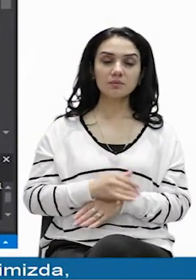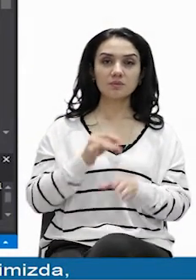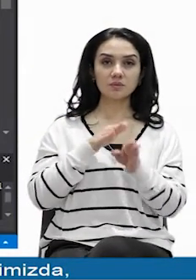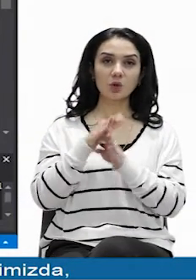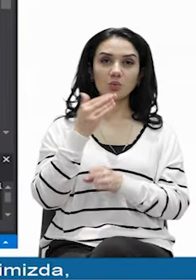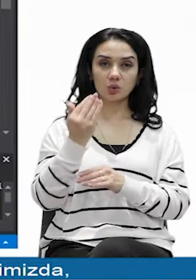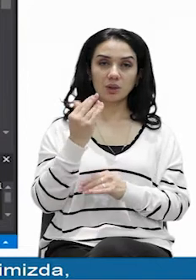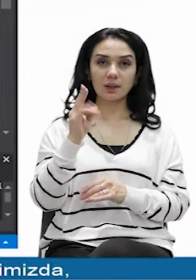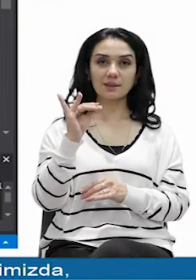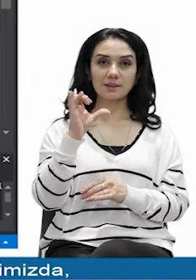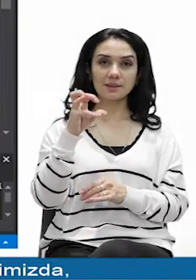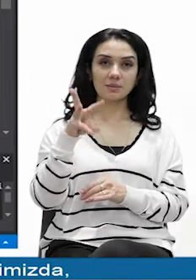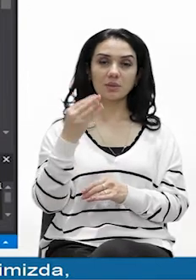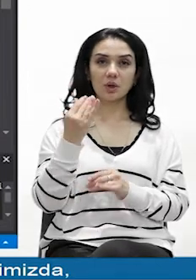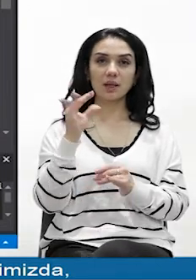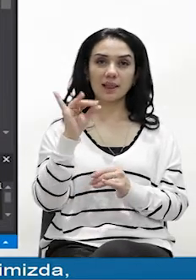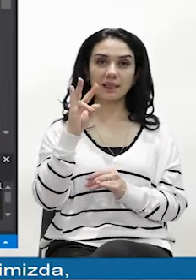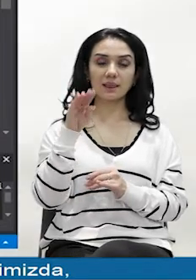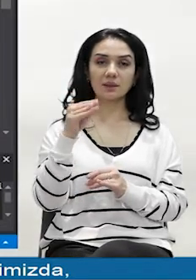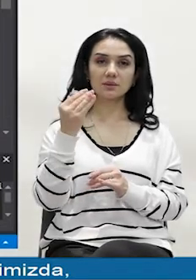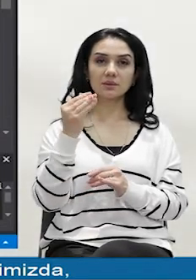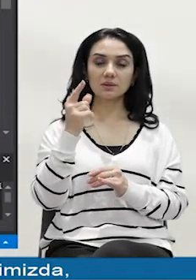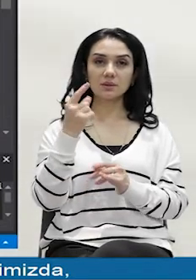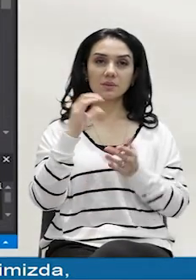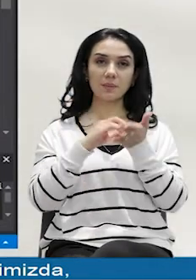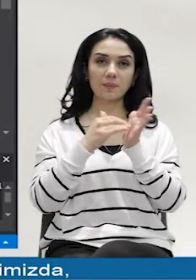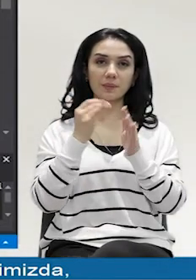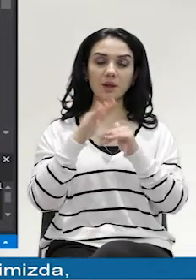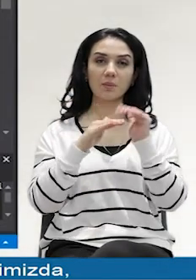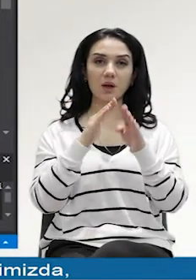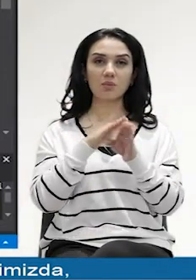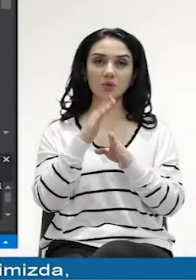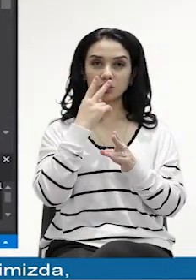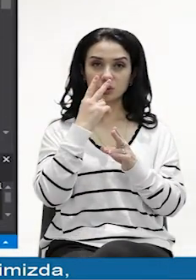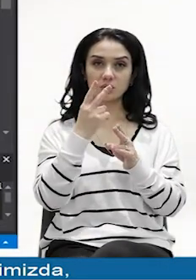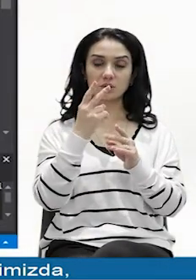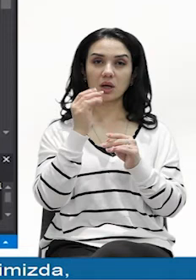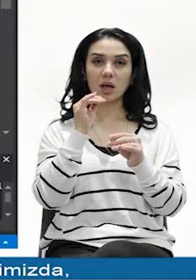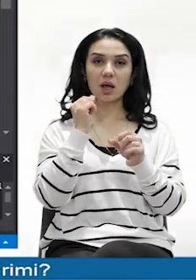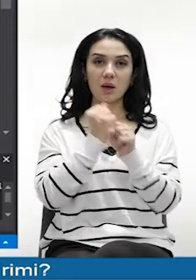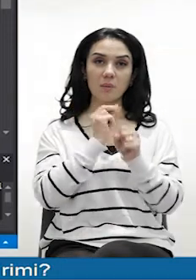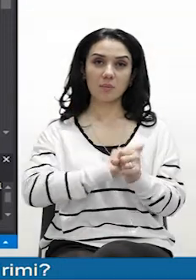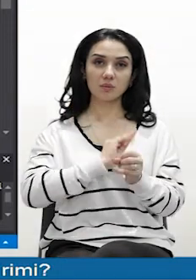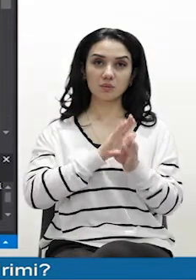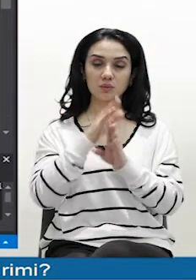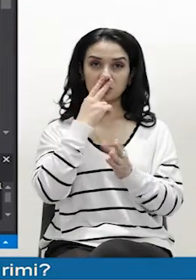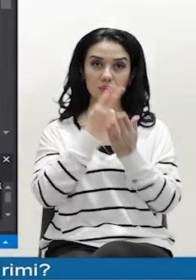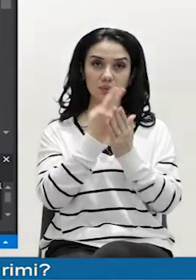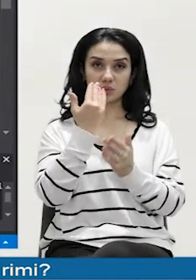butun qism int sinfiga mansub bo'lgan sonlar ustida amal bajarganimizda, bo'lish amalini bajarganimizda butunlik